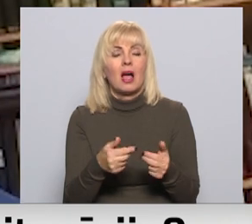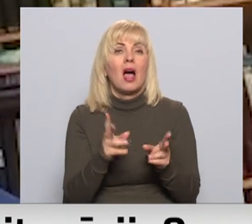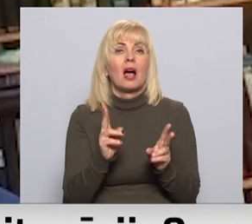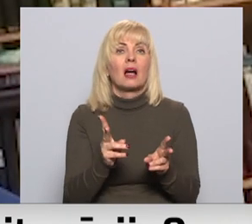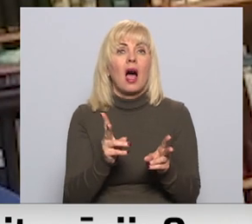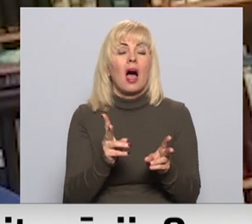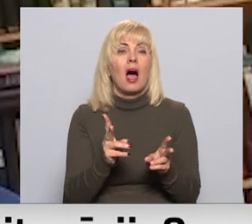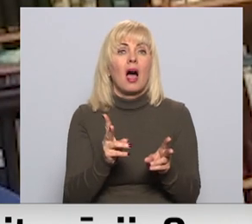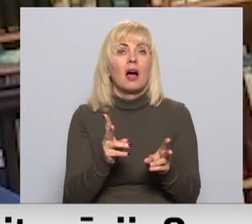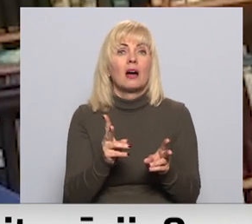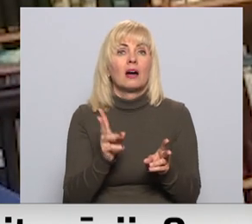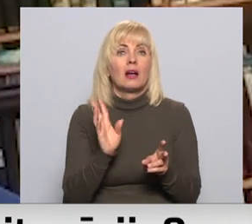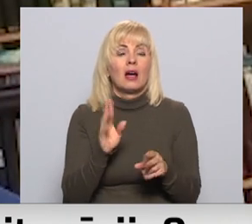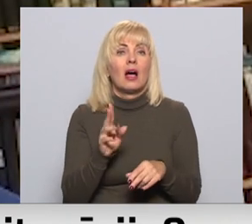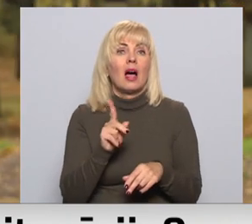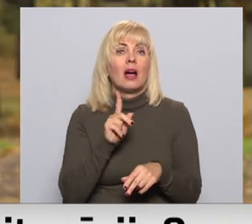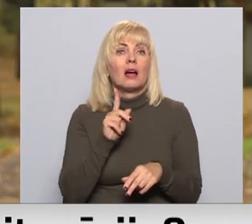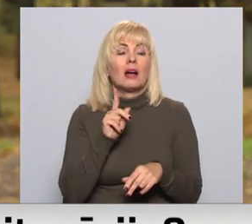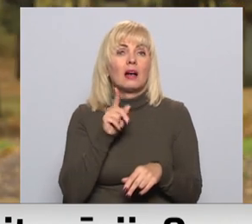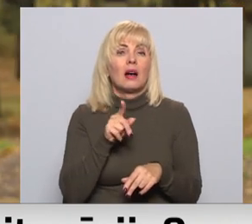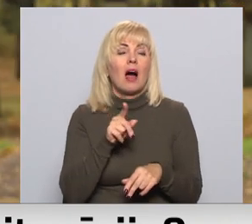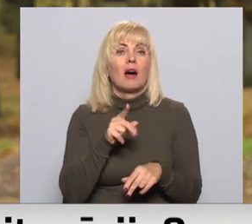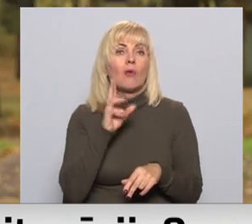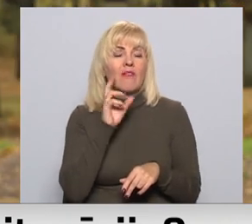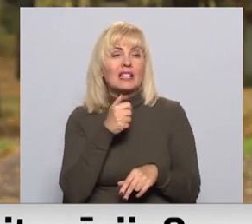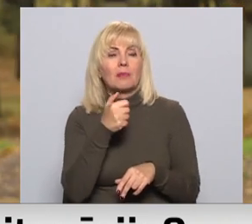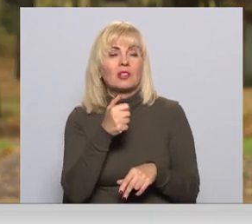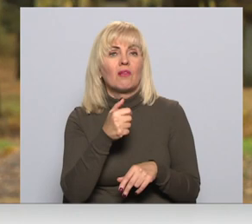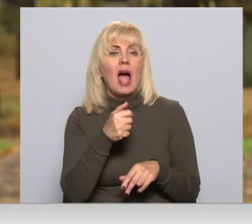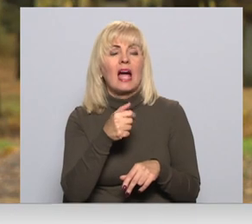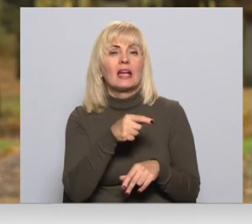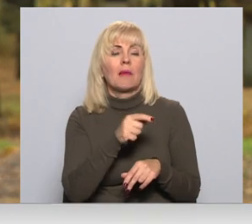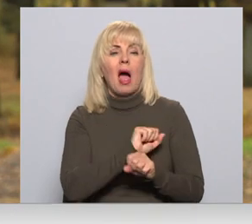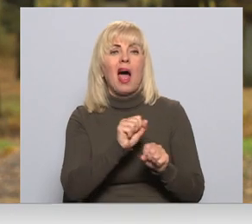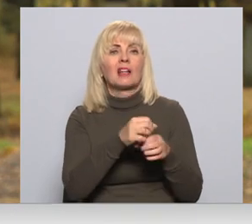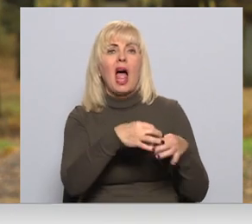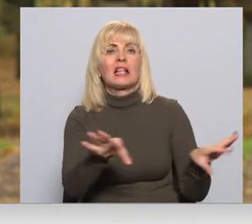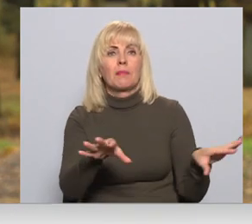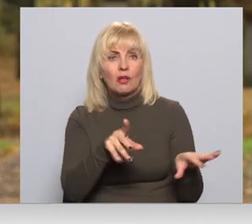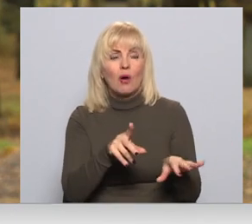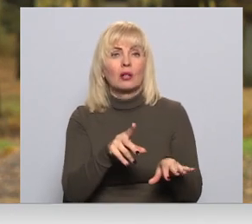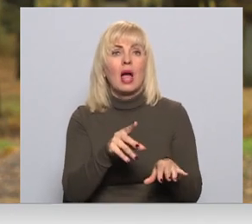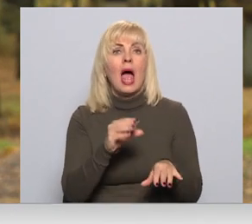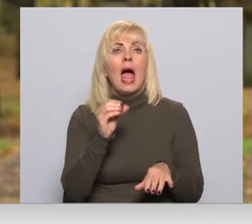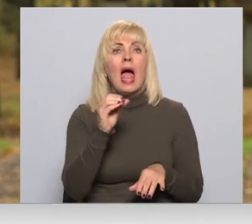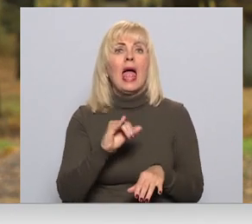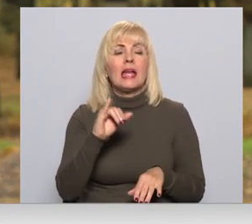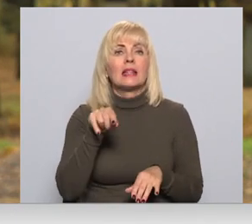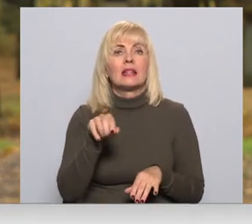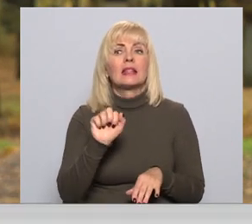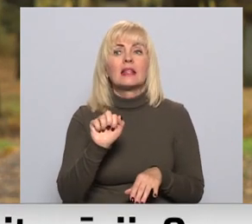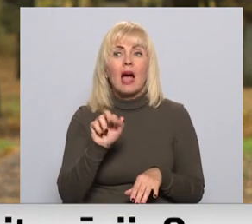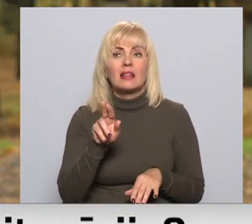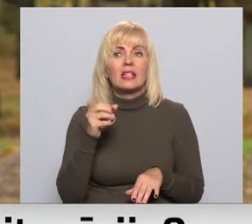tik no gados veciem cilvēkiem vaļā. Tas nav tik vienkārši, un eitanāzija visā pasaulē, kur viņi ir legalizēti,